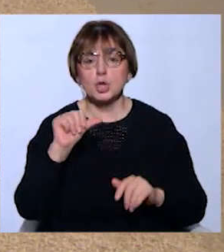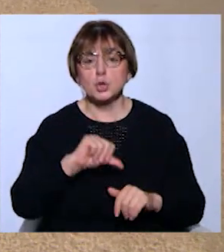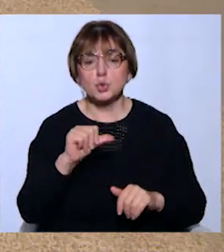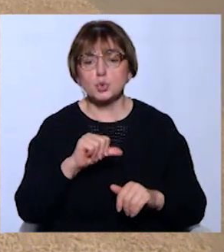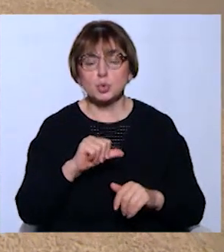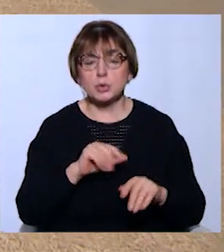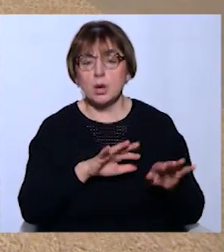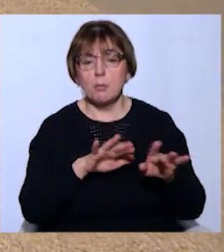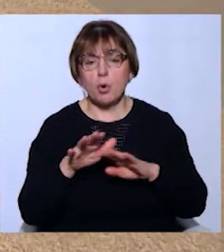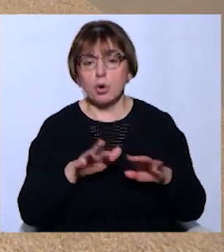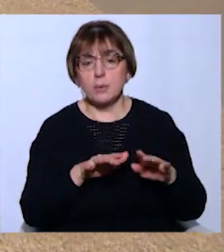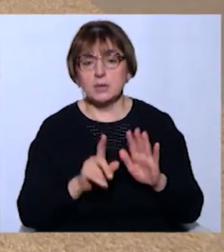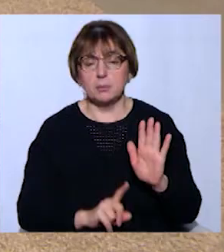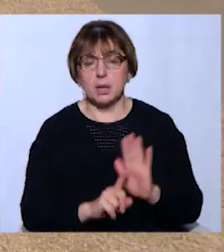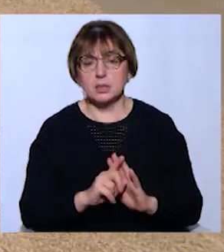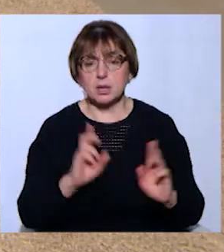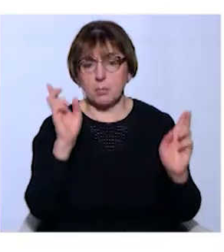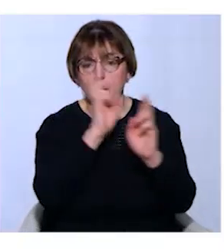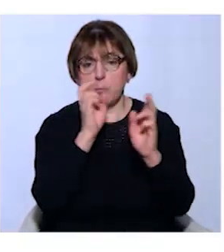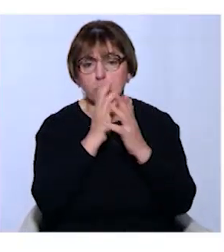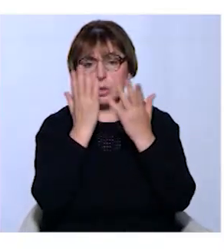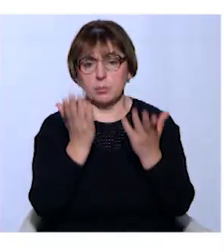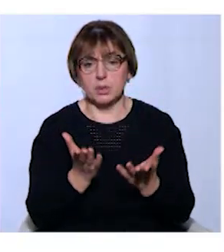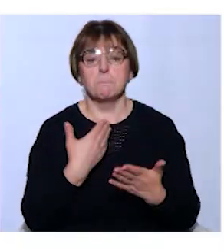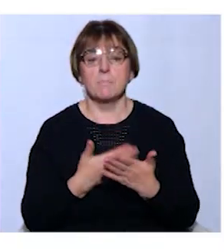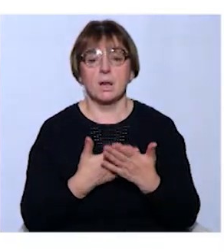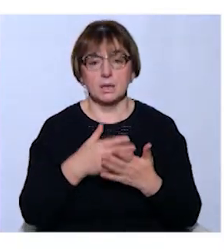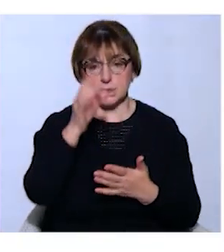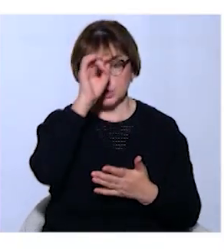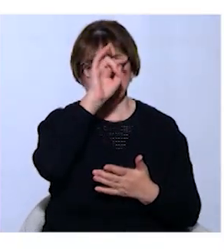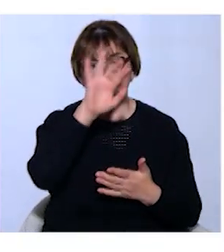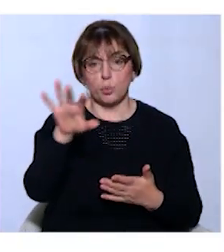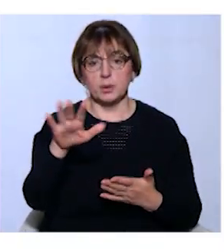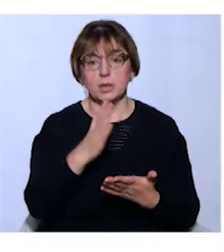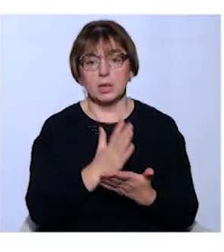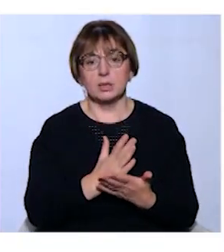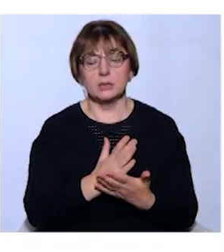ცუდი პროცესები მიდის შემდეგ ბუნებაში. მაგალითად, ცნობილია